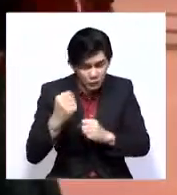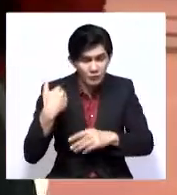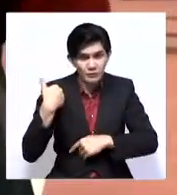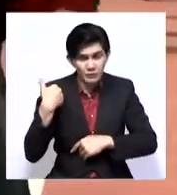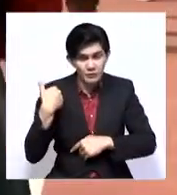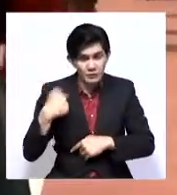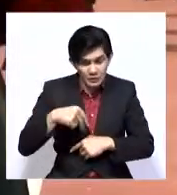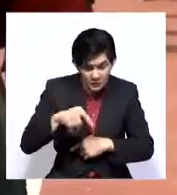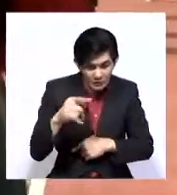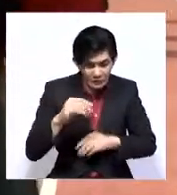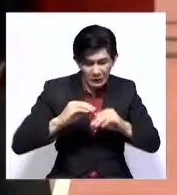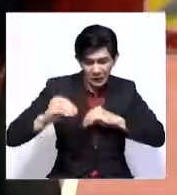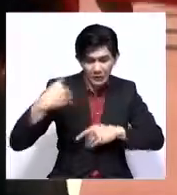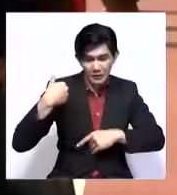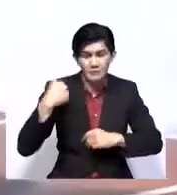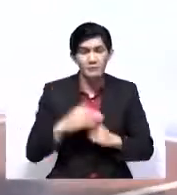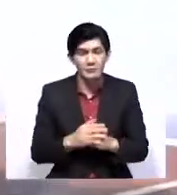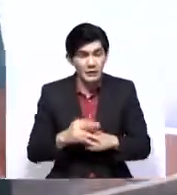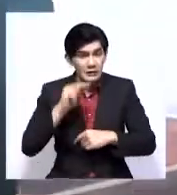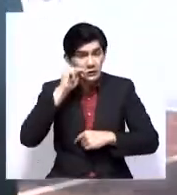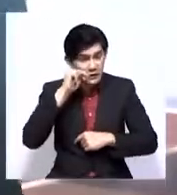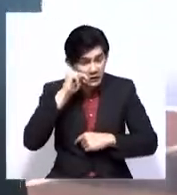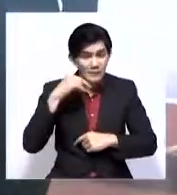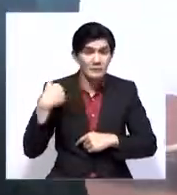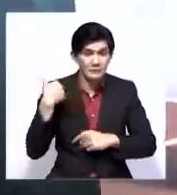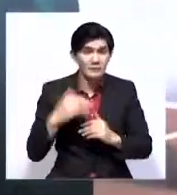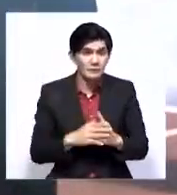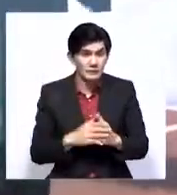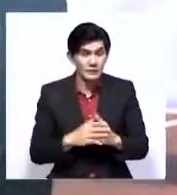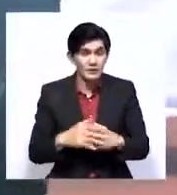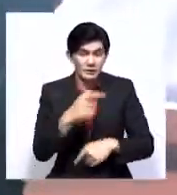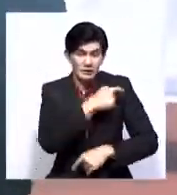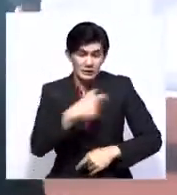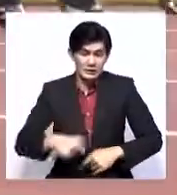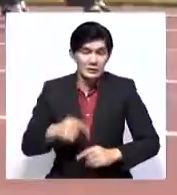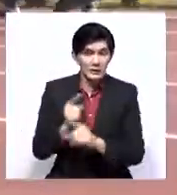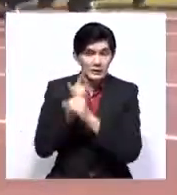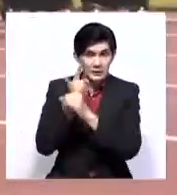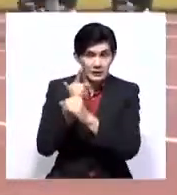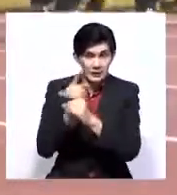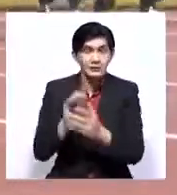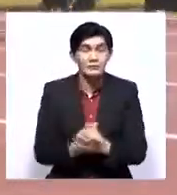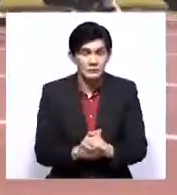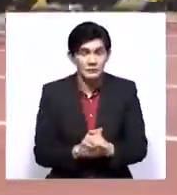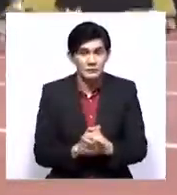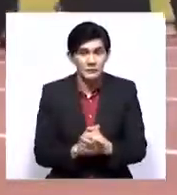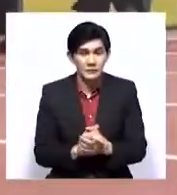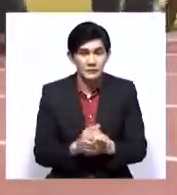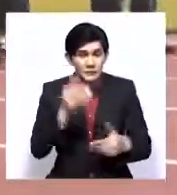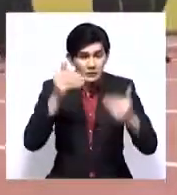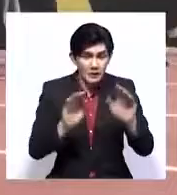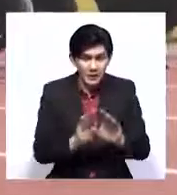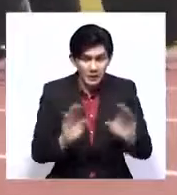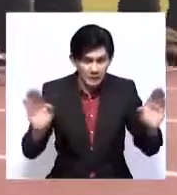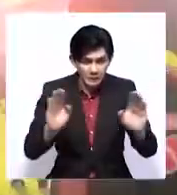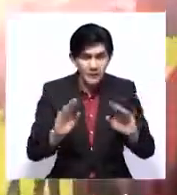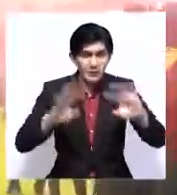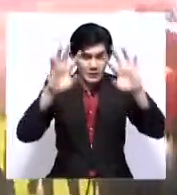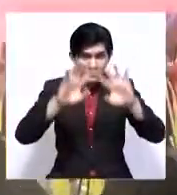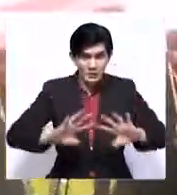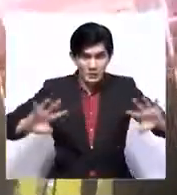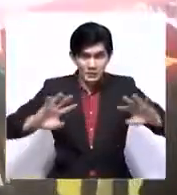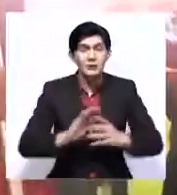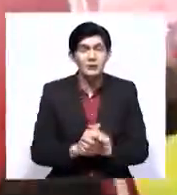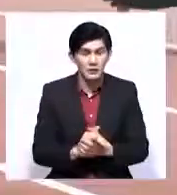รรมผจญภัยและเดินไกลกิจกรรมทางน้ำกิจกรรมศาสตร์พระราชาและเทิดท้ายราชวงศ์จักรีกิจกรรมเปิดประตูสู่อาเซีย